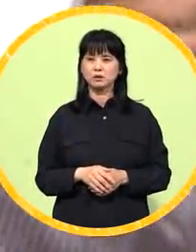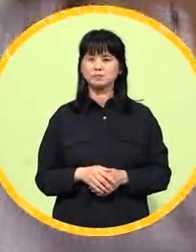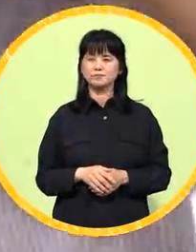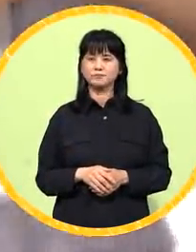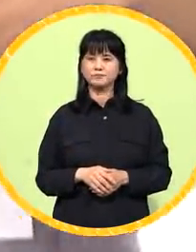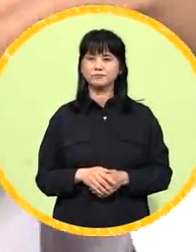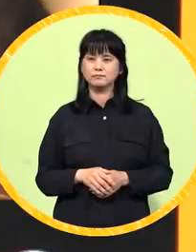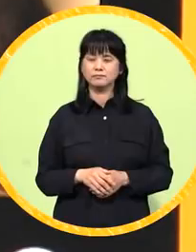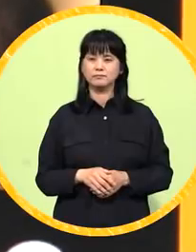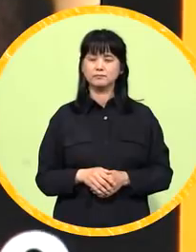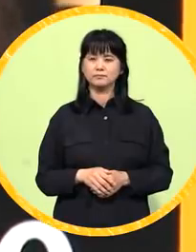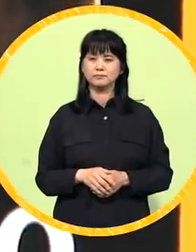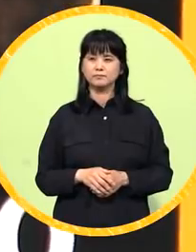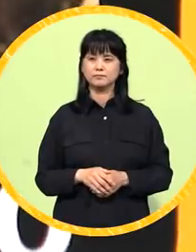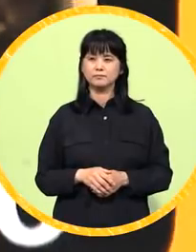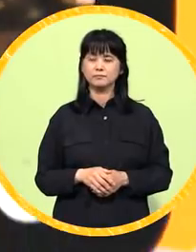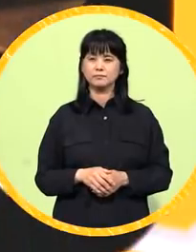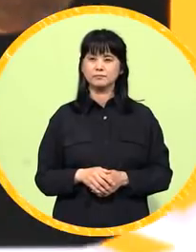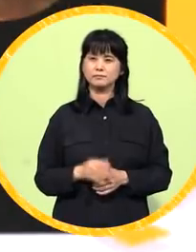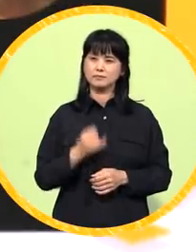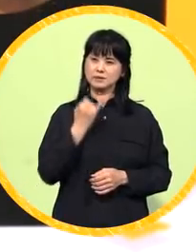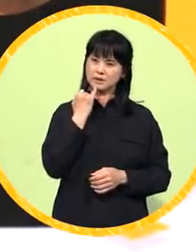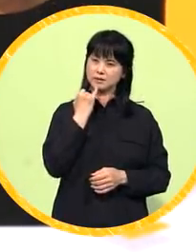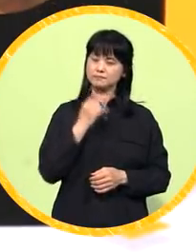あああああああっひっ